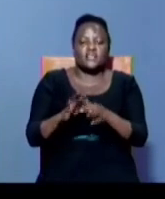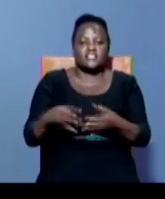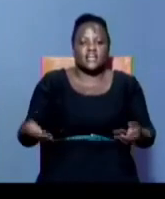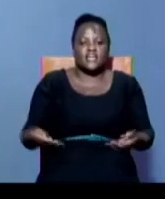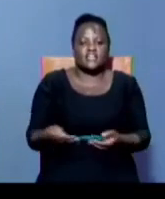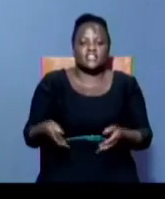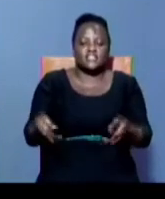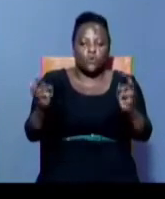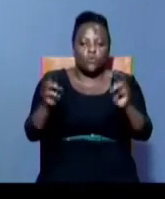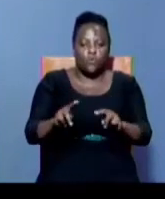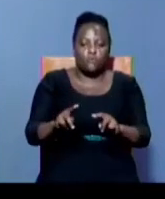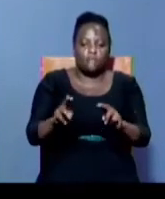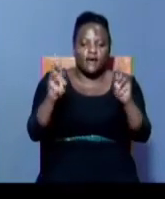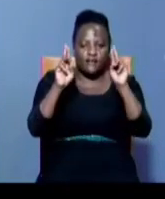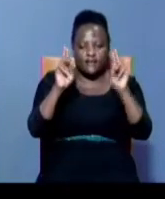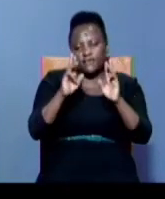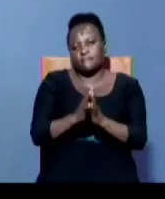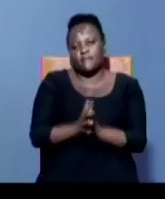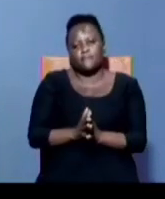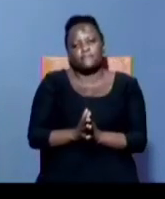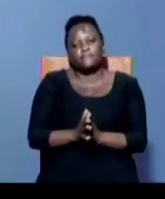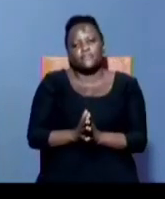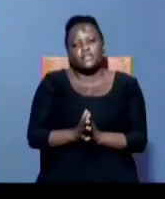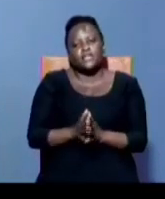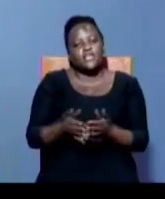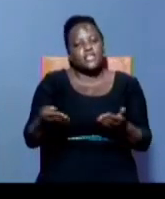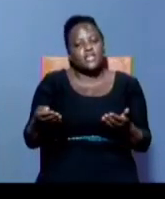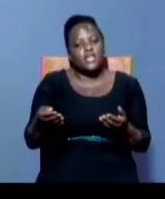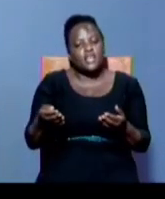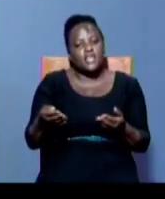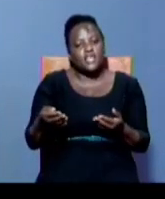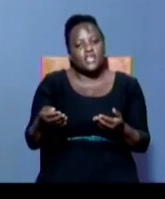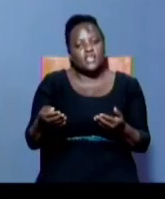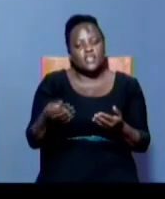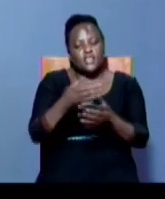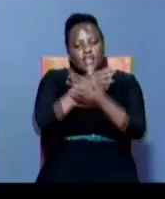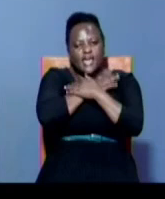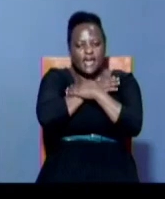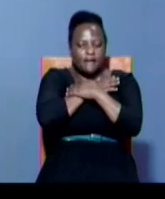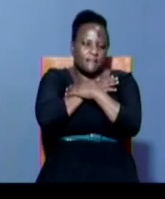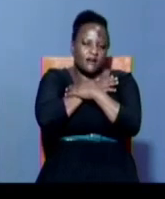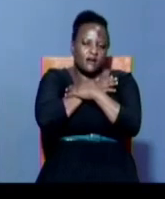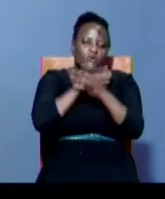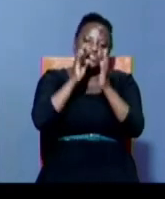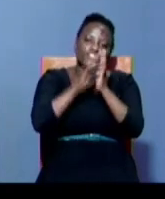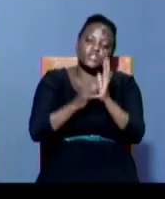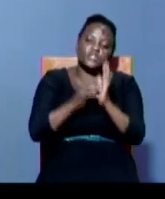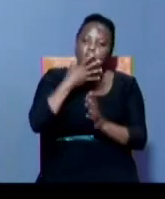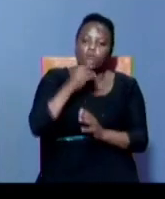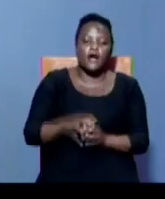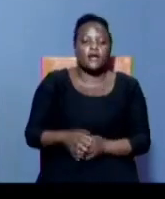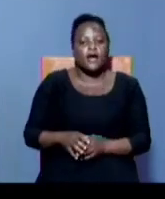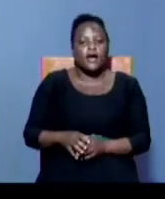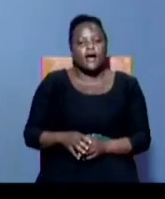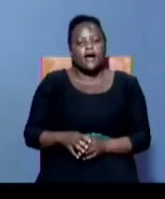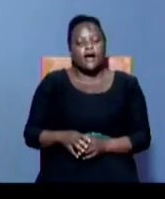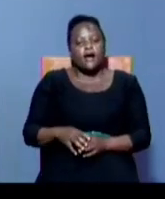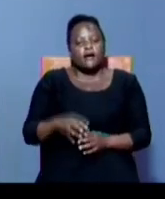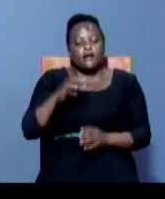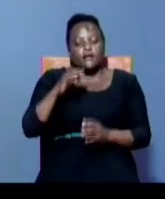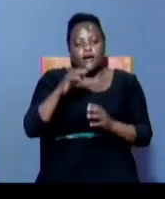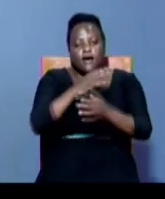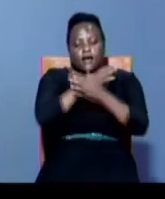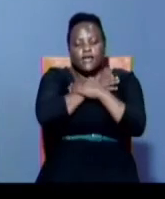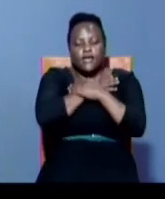rehema. Ni neema inaunganisha kiti cha hukumu ambao ni sheria ya Bwana na neema pekee. Kinaitwa kiti cha hukumu,